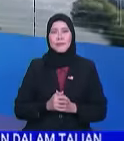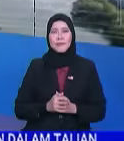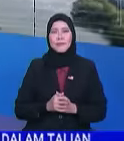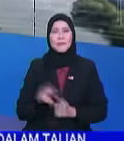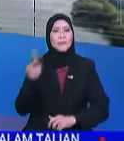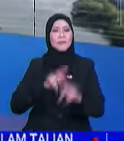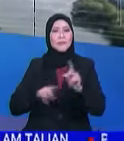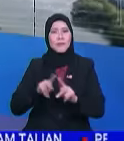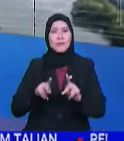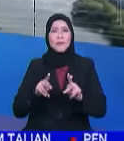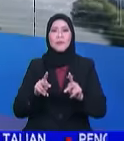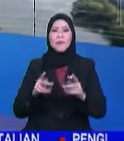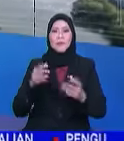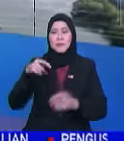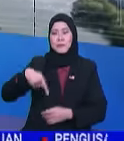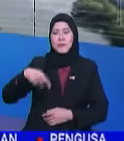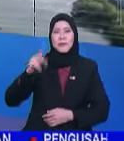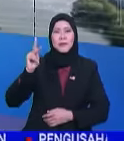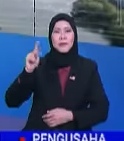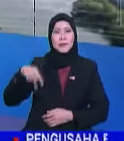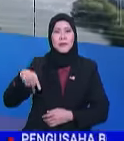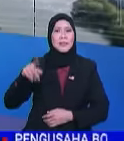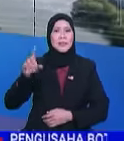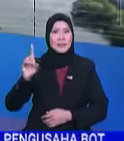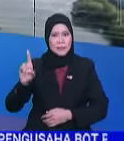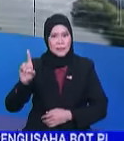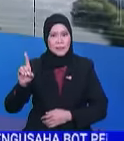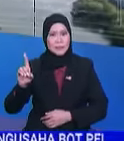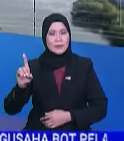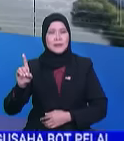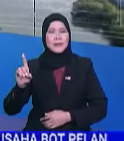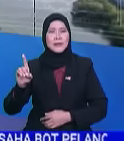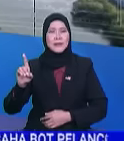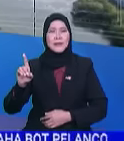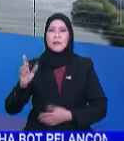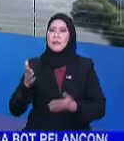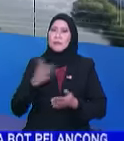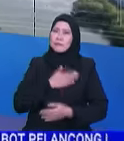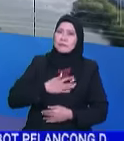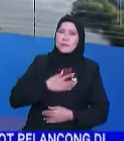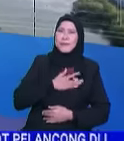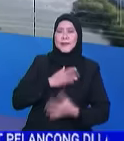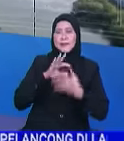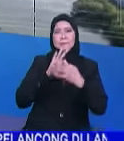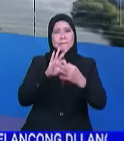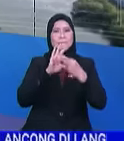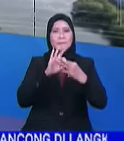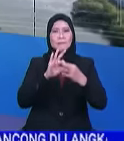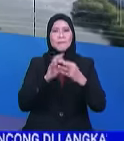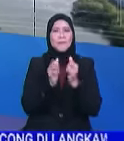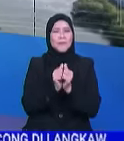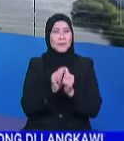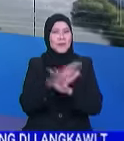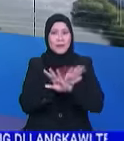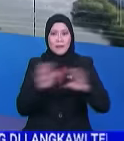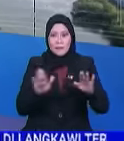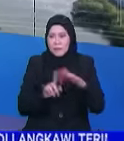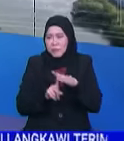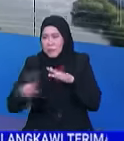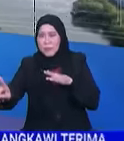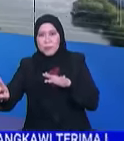Penduduk di kawasan Perintah Kawalan Pergerakan Diperketatkan PKPD diminta memberi kerjasama dengan tidak melarikan